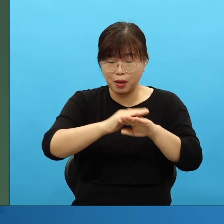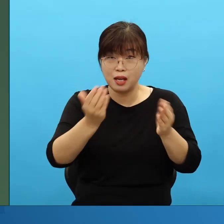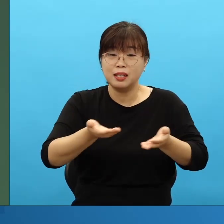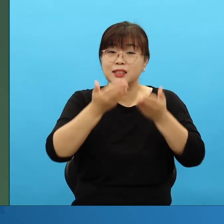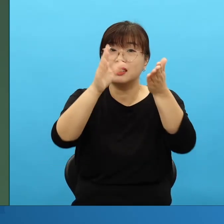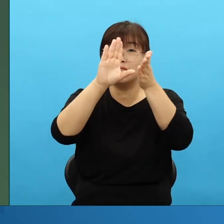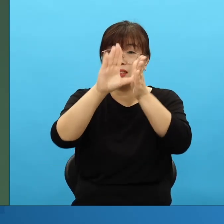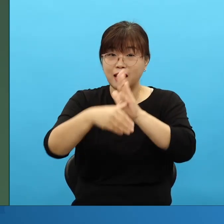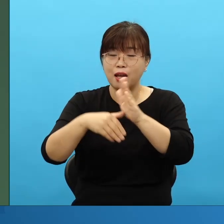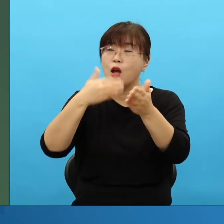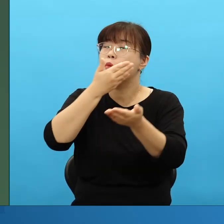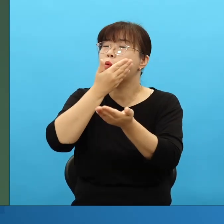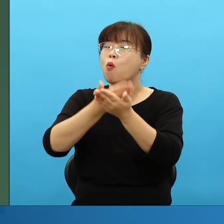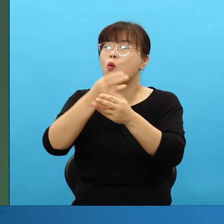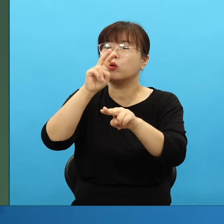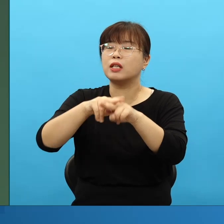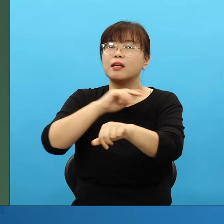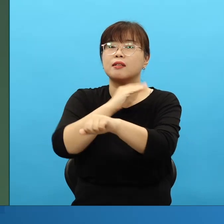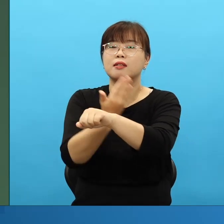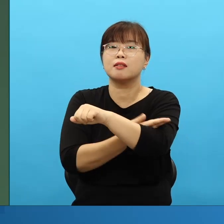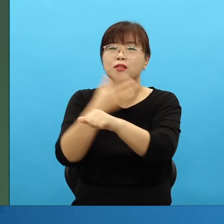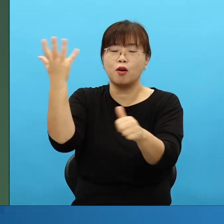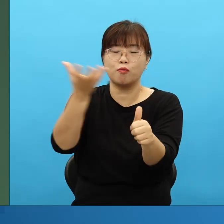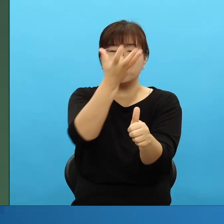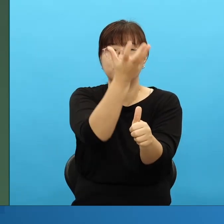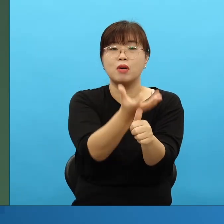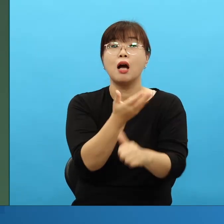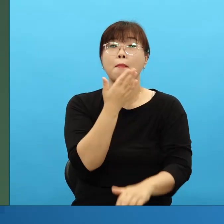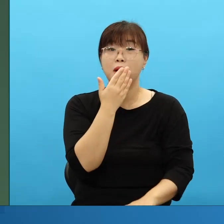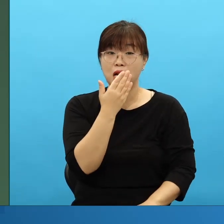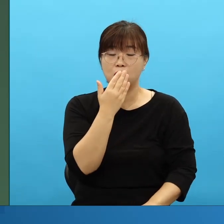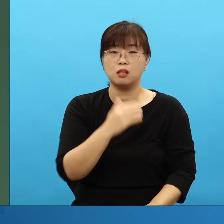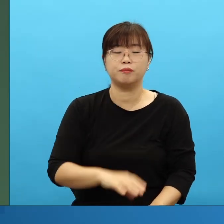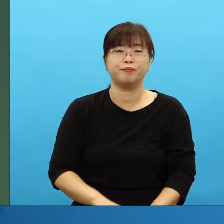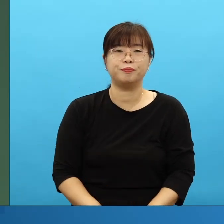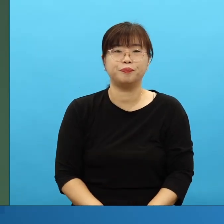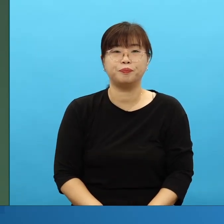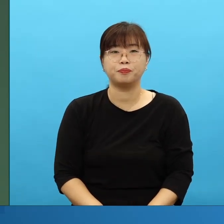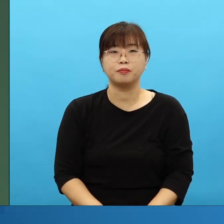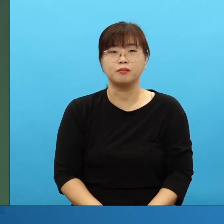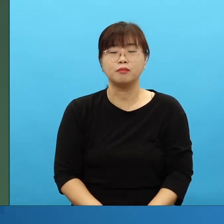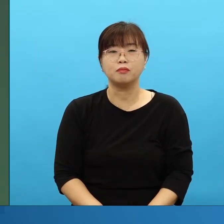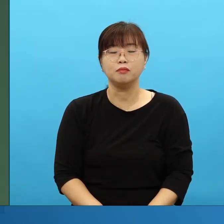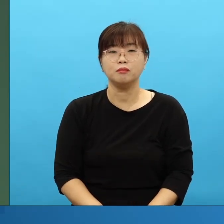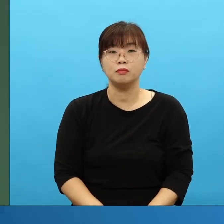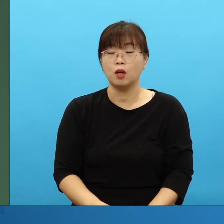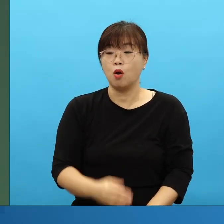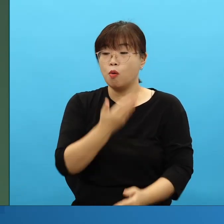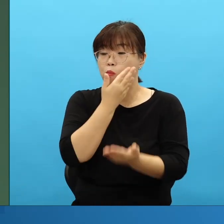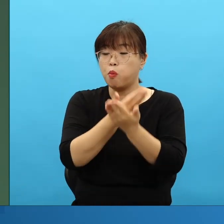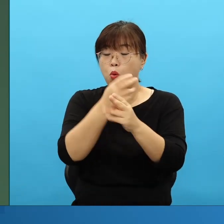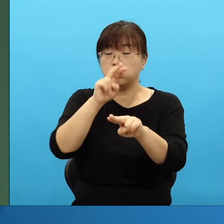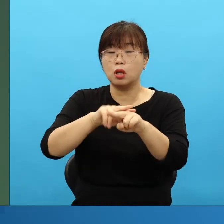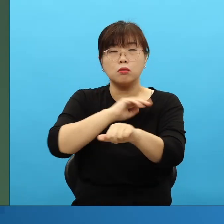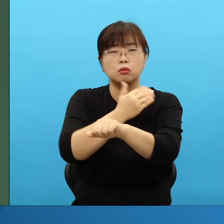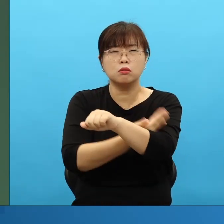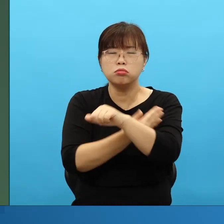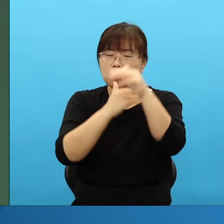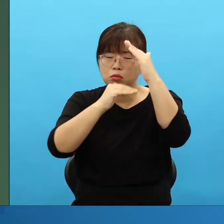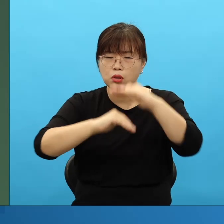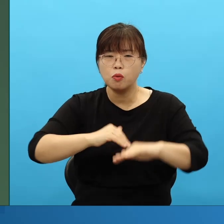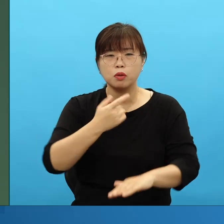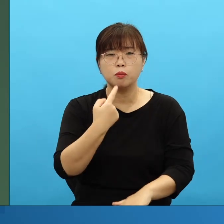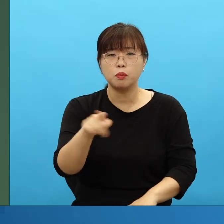temple of God, and that's why whenever we give our worship, the Holy Spirit is also at work. 뭐가 임합니까? What comes to dwell upon us at this